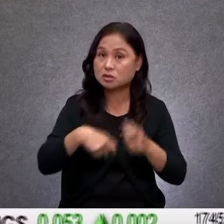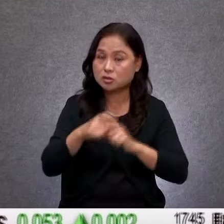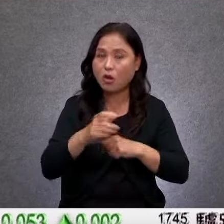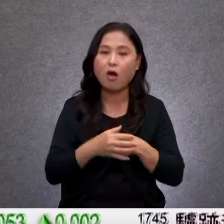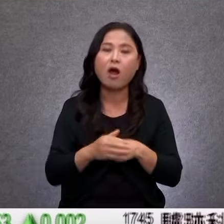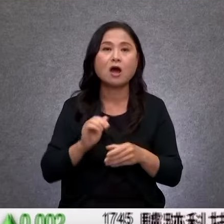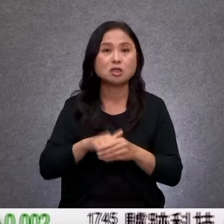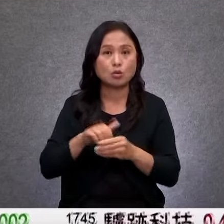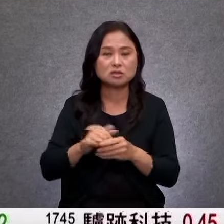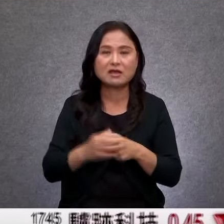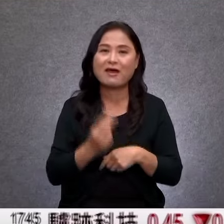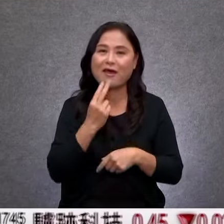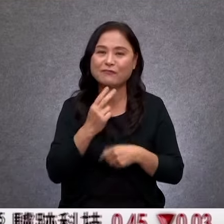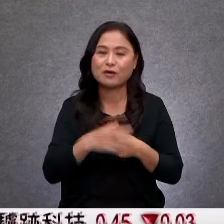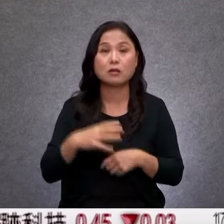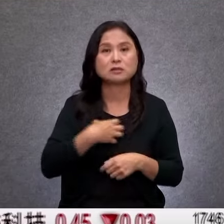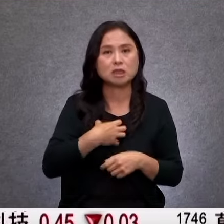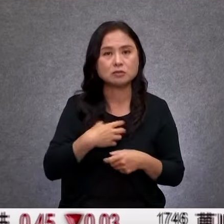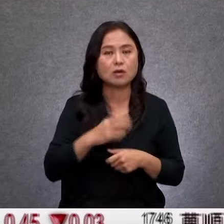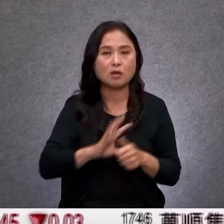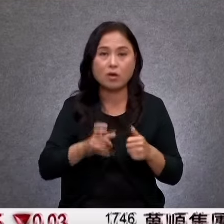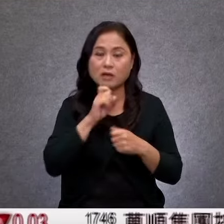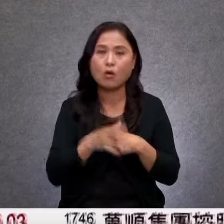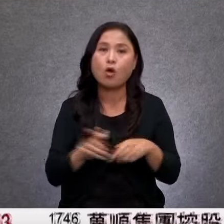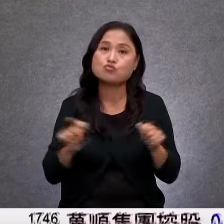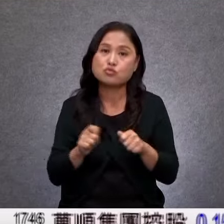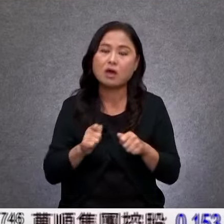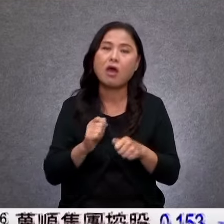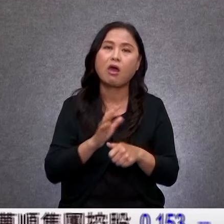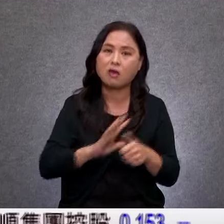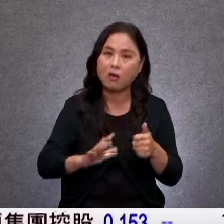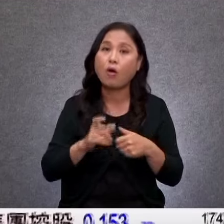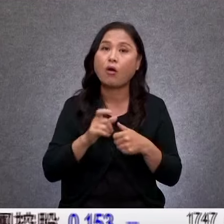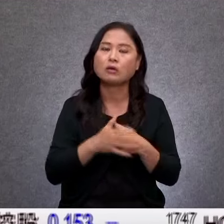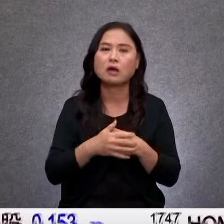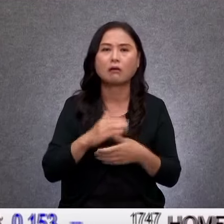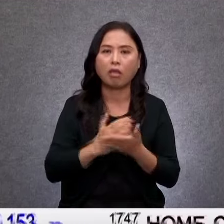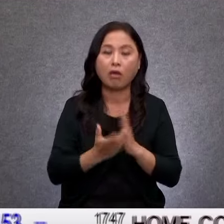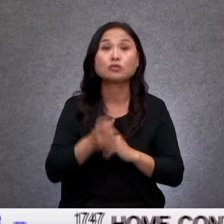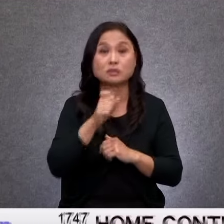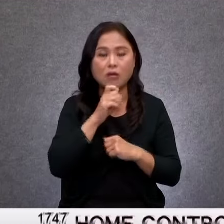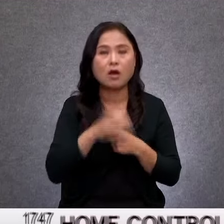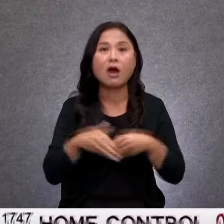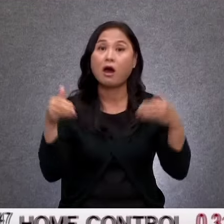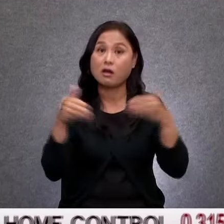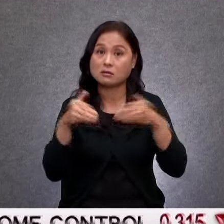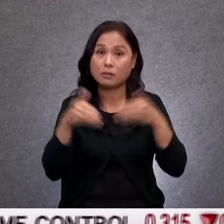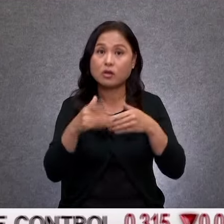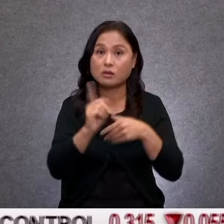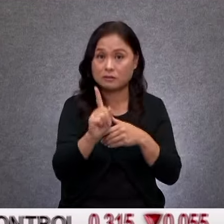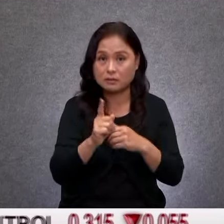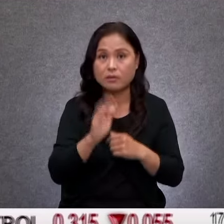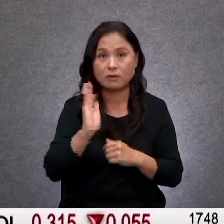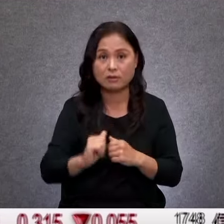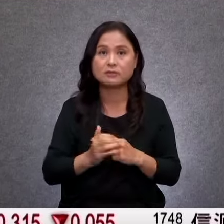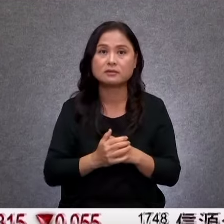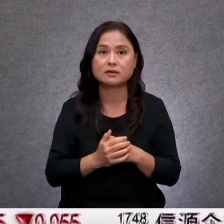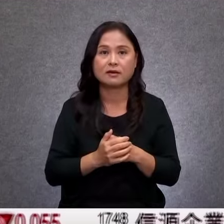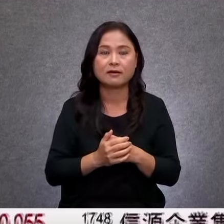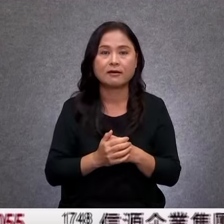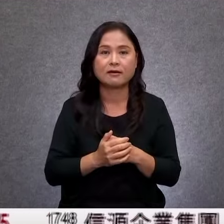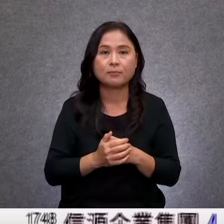而股票市場咧其實好受投資氣氛同情緒影響，好多短期因素影響佢嘅。只要我哋係